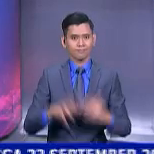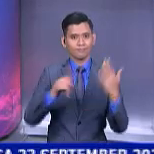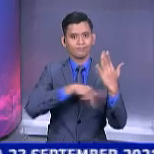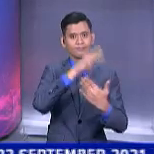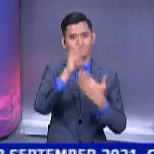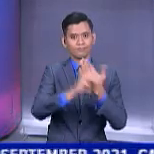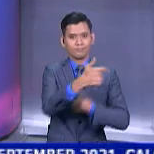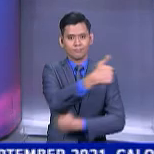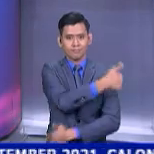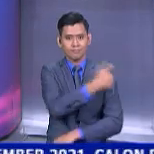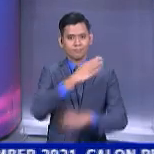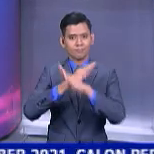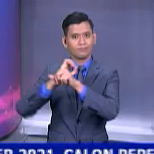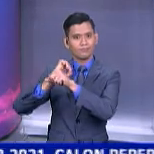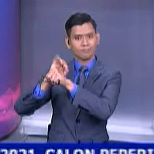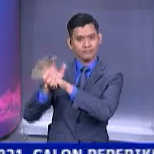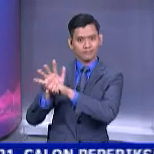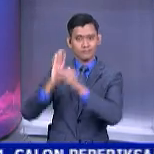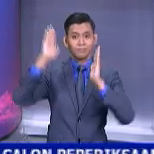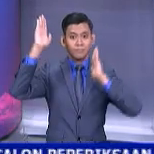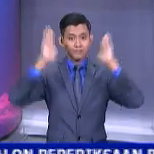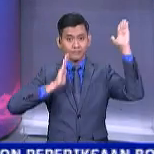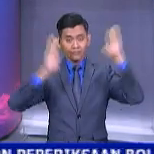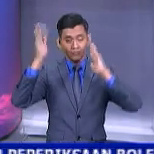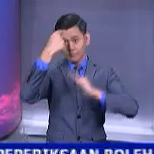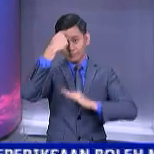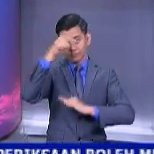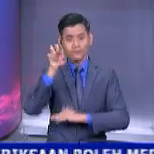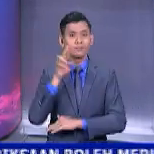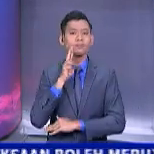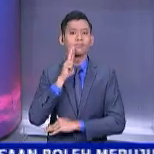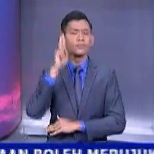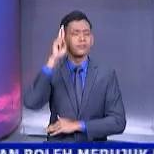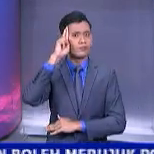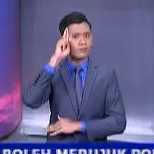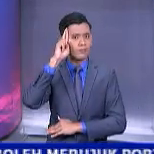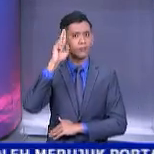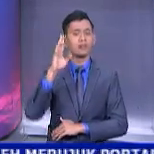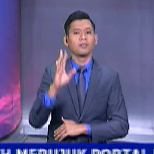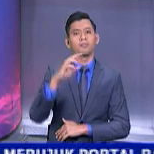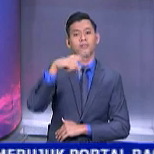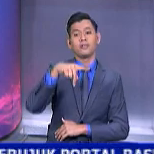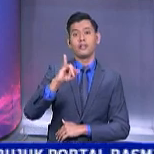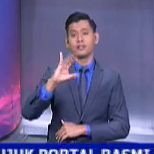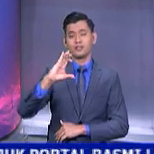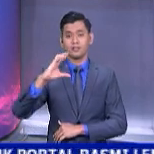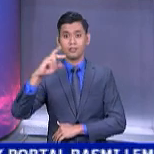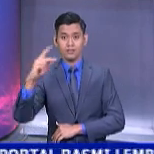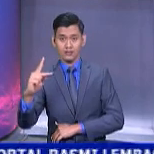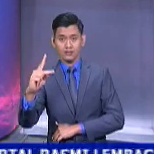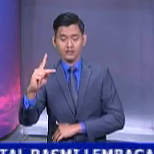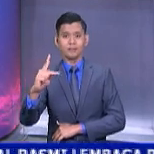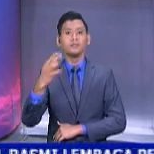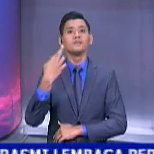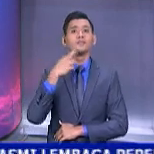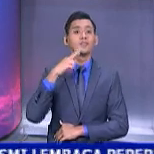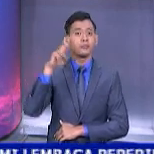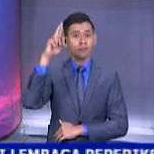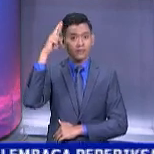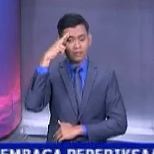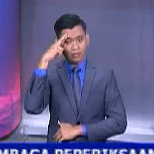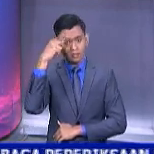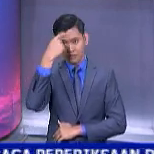Program imunisasi COVID-19 kebangsaan untuk remaja, PICK Remaja, dilancarkan secara rasmi hari ini